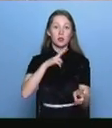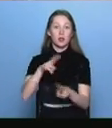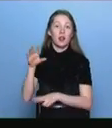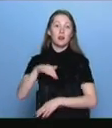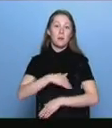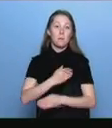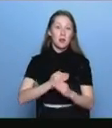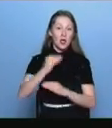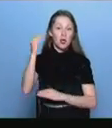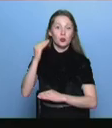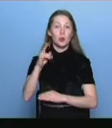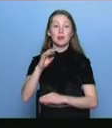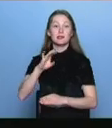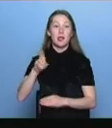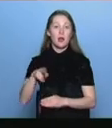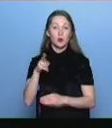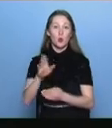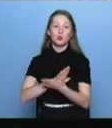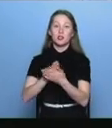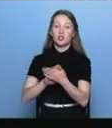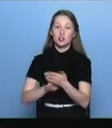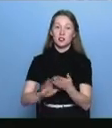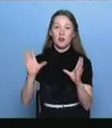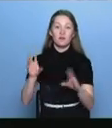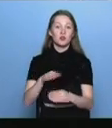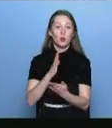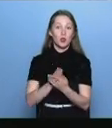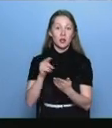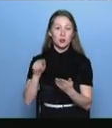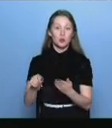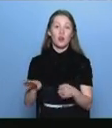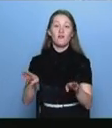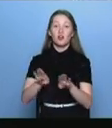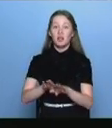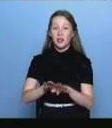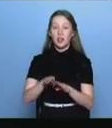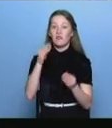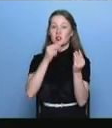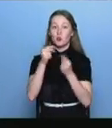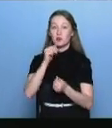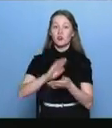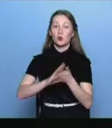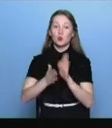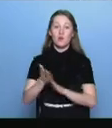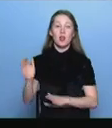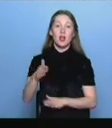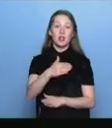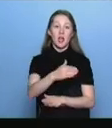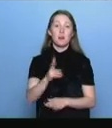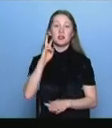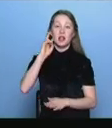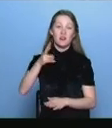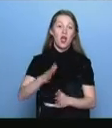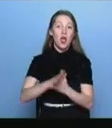воды, насыщенность кислородом, очистку. Товарного вида вот в таких искусственных условиях рыба достигает буквально за 2 года. В